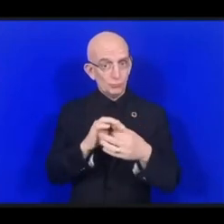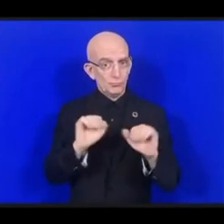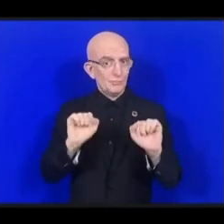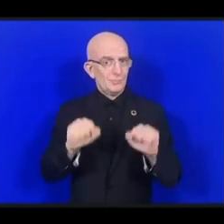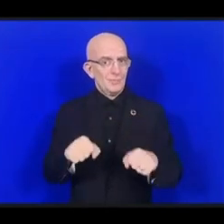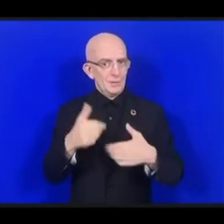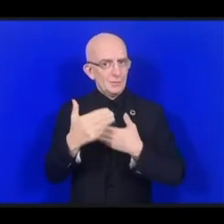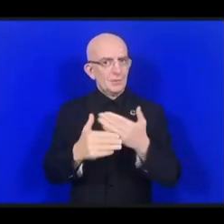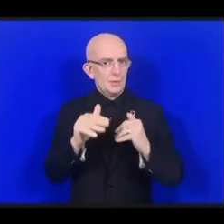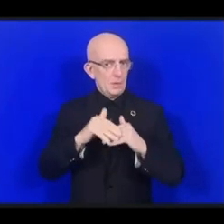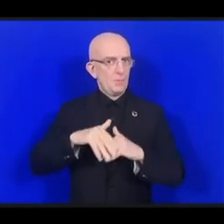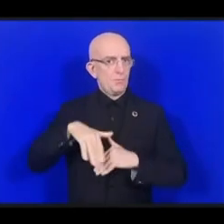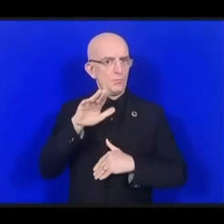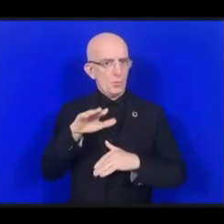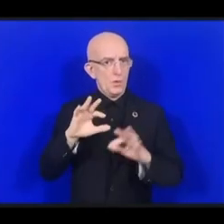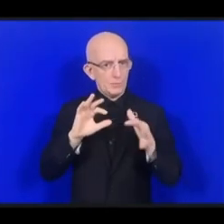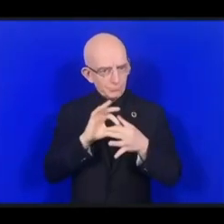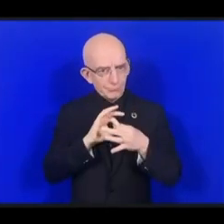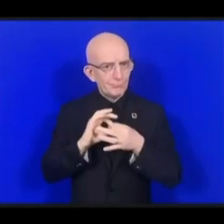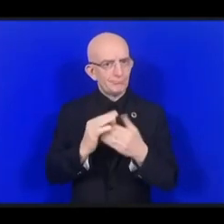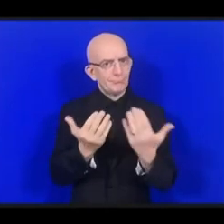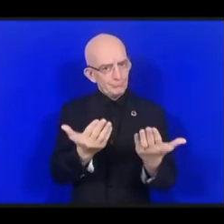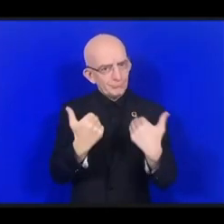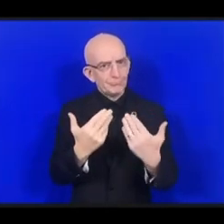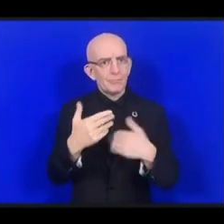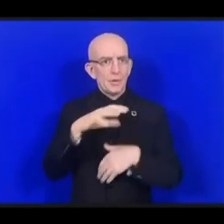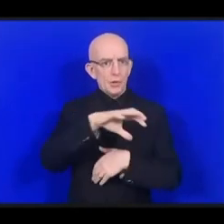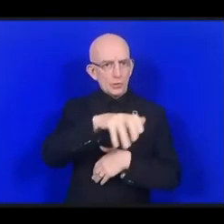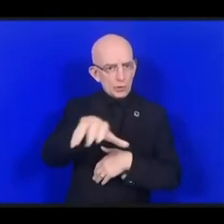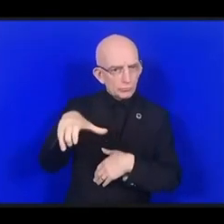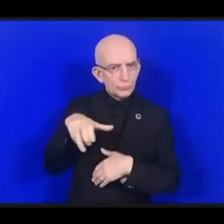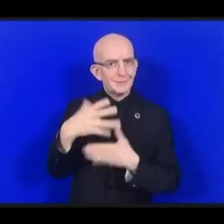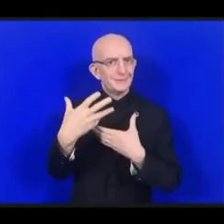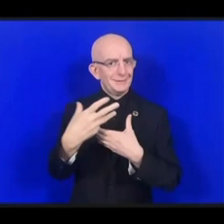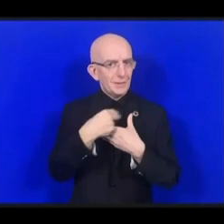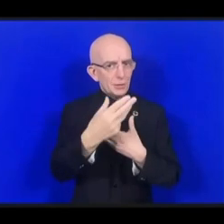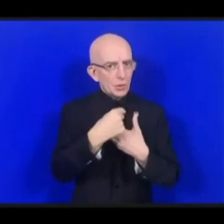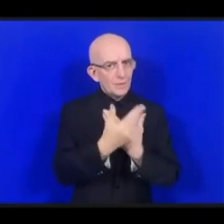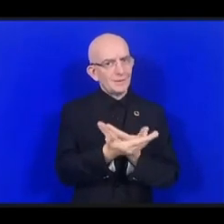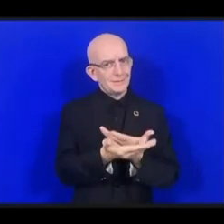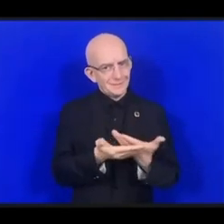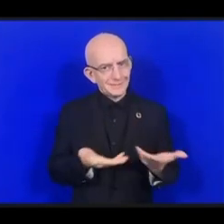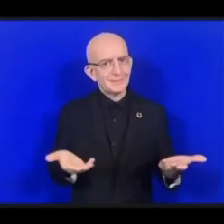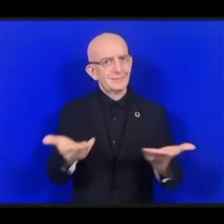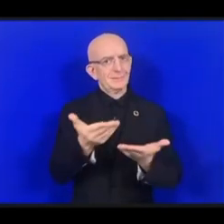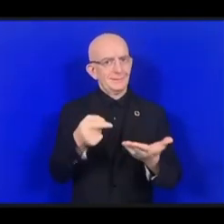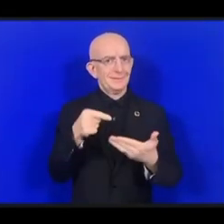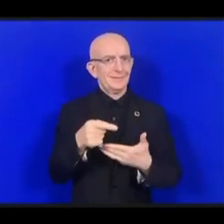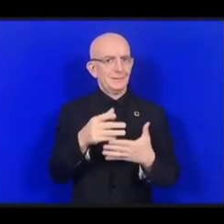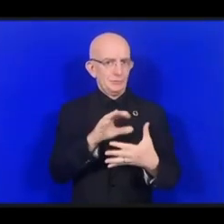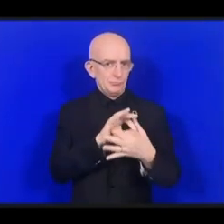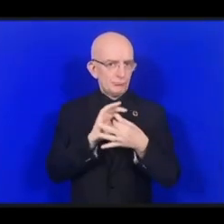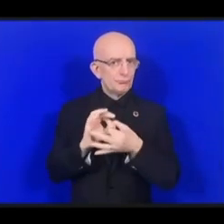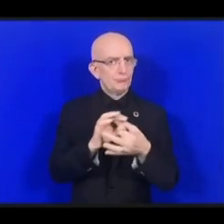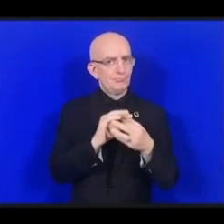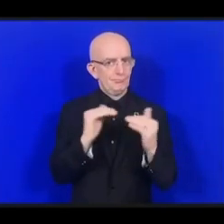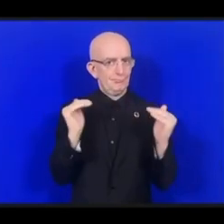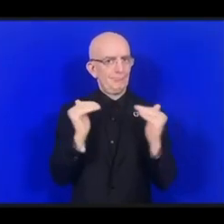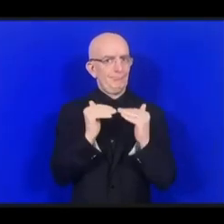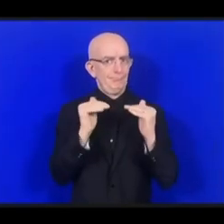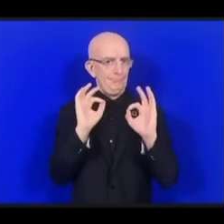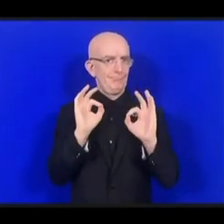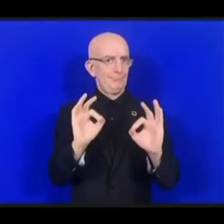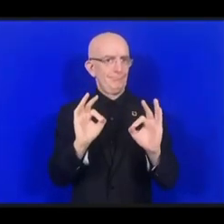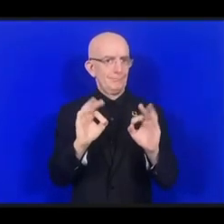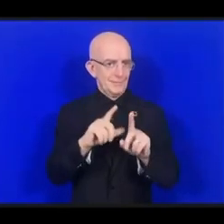て法YE的で平等なデジタルの未来を全ての人にもたらし機械を最大限にそしてリスクを管理